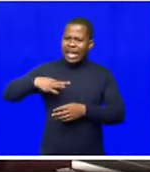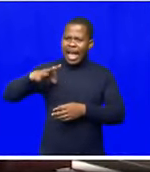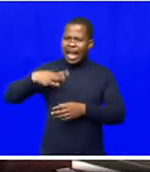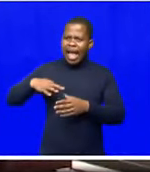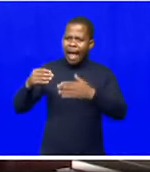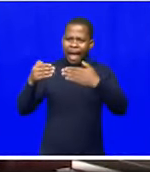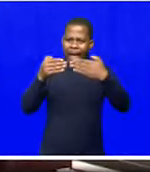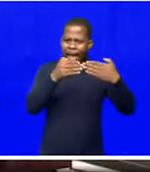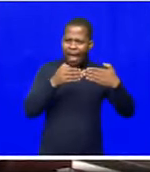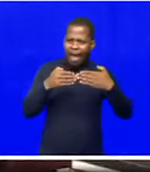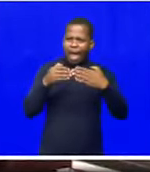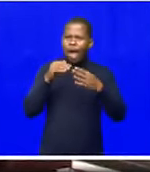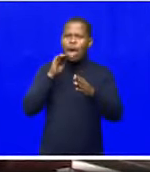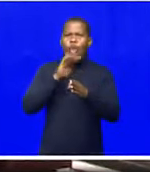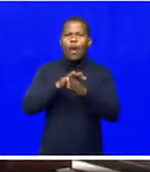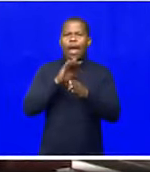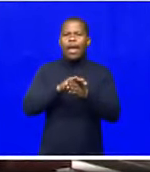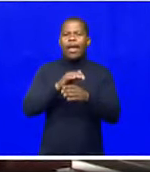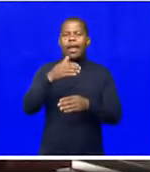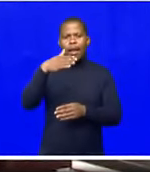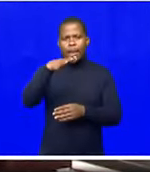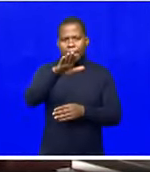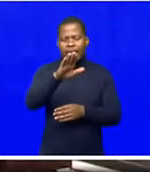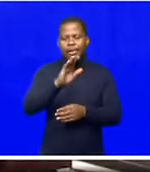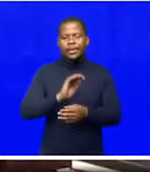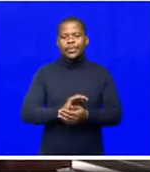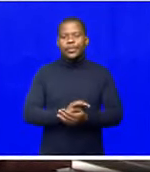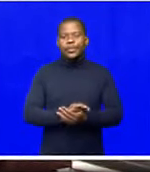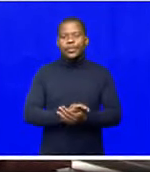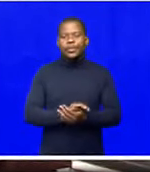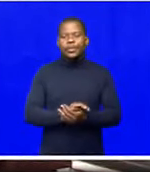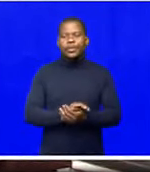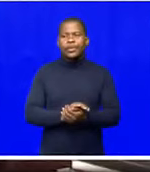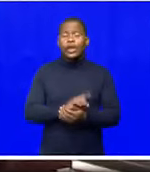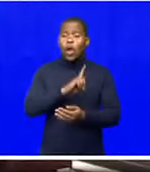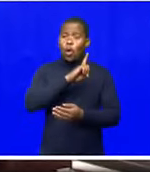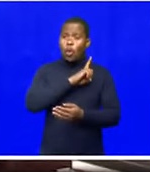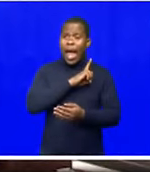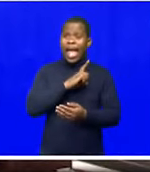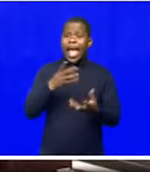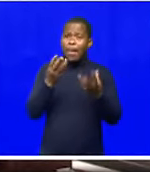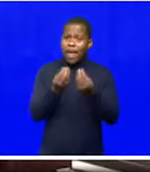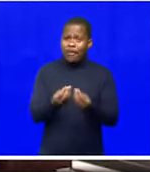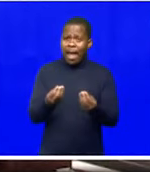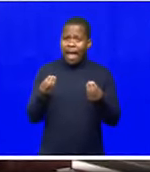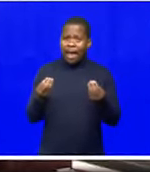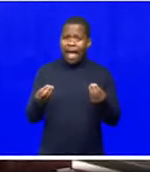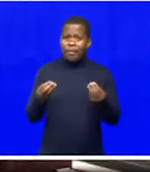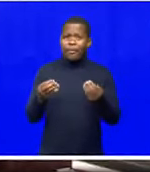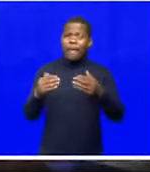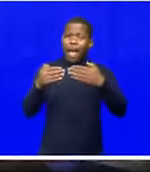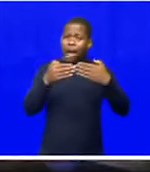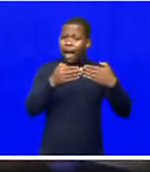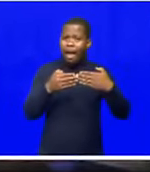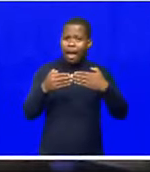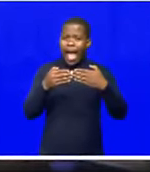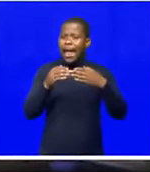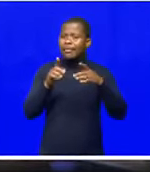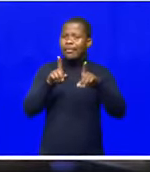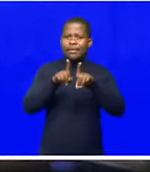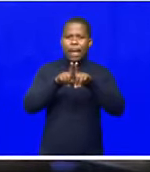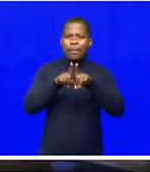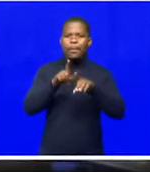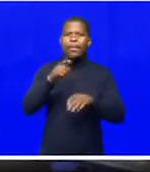Asifane site khude. Uthatha umntwana umfanise newakho umntwana. Kuda